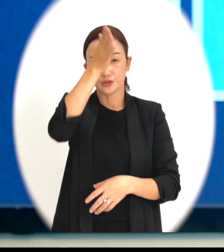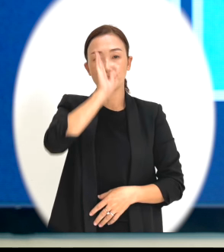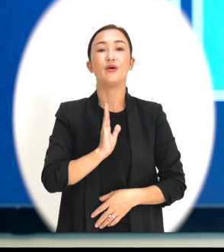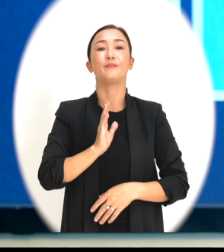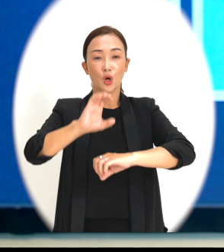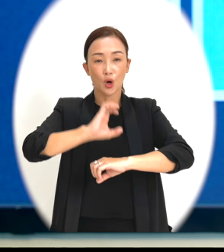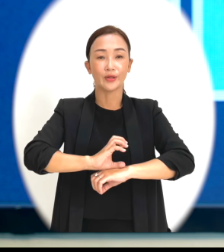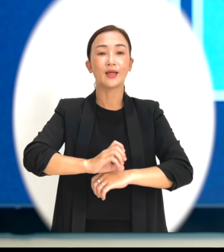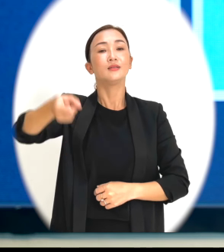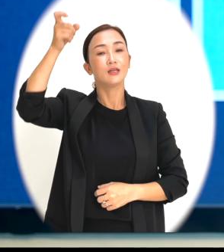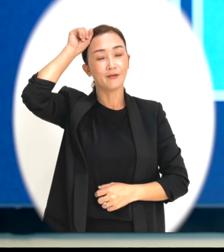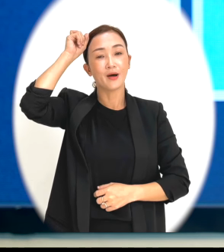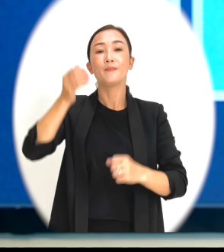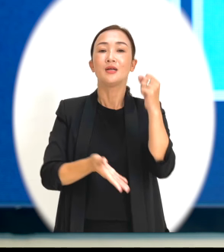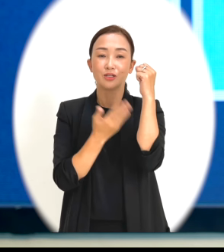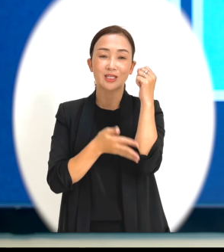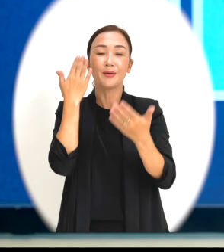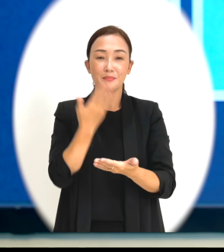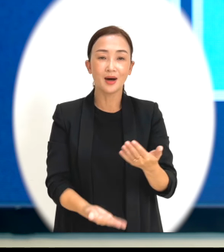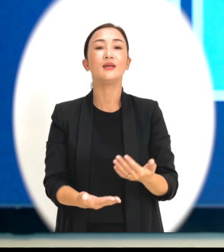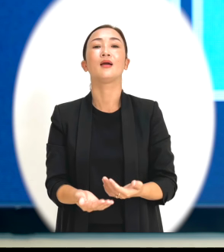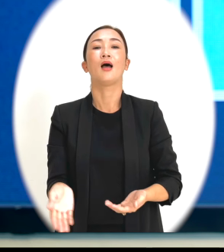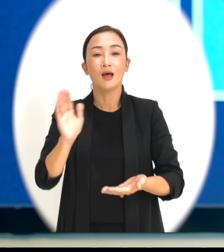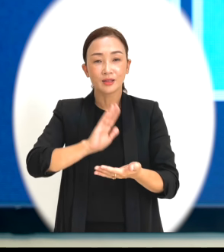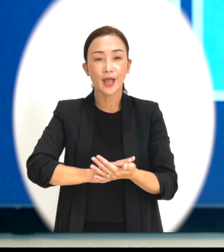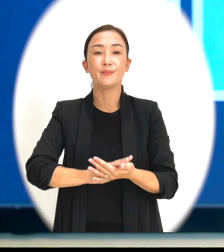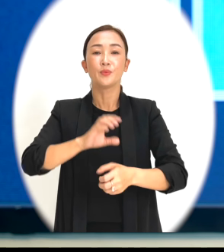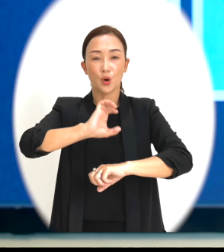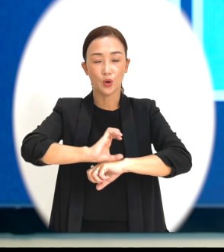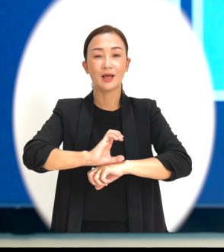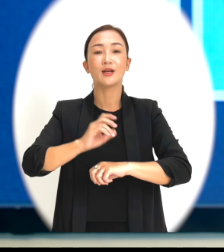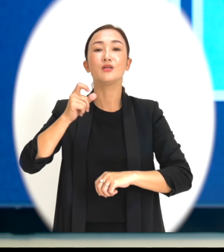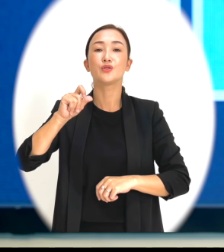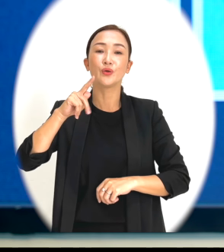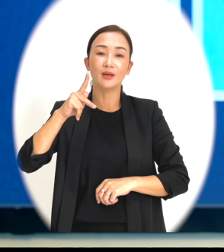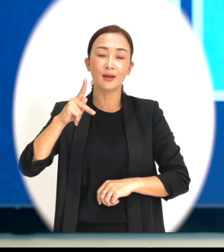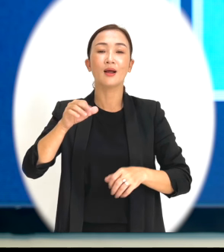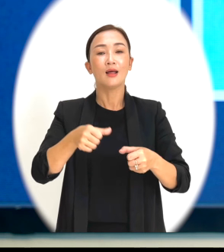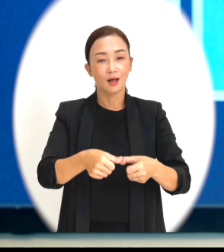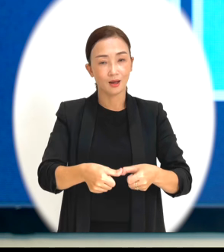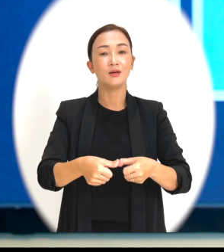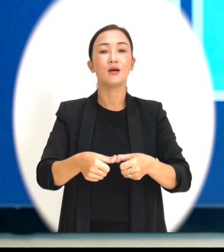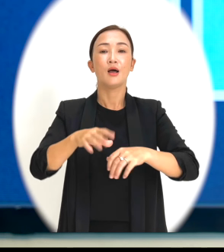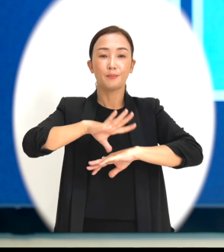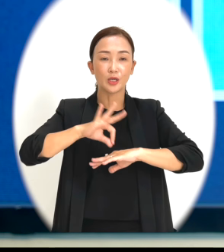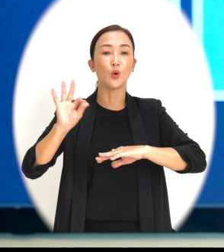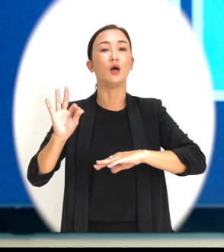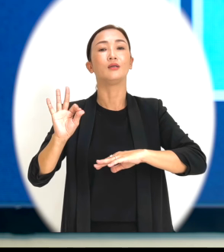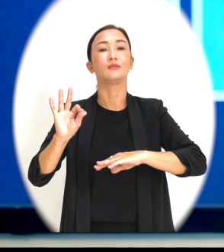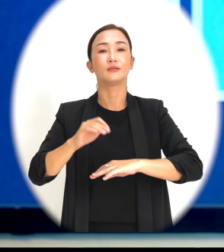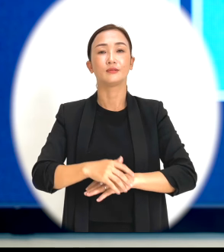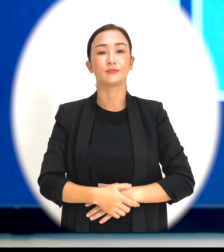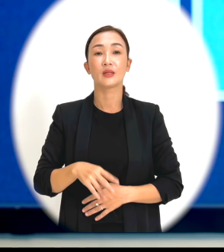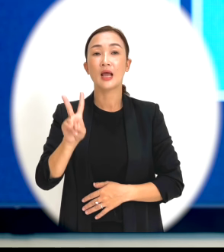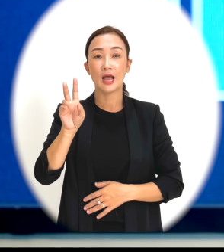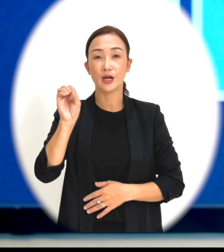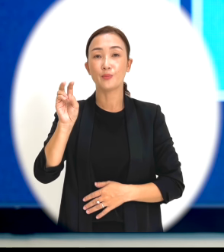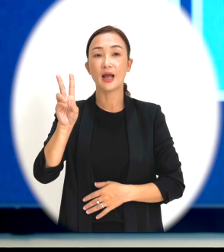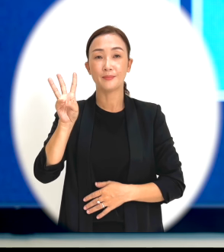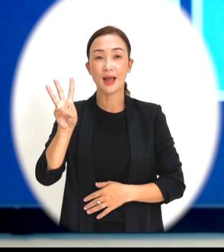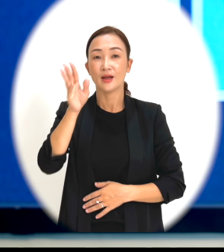nhà thờ mới. Chúng ta cũng vinh dự thấy thêm một Hội Thánh mới nữa được ra mắt tại xứ Kiết, Bình Thuận.